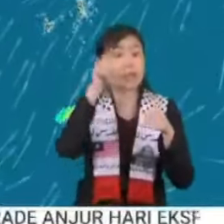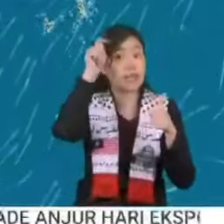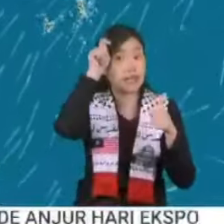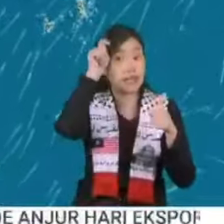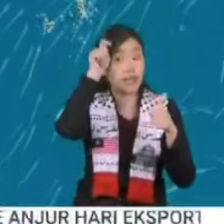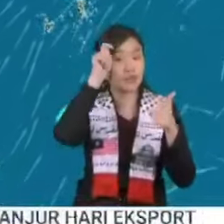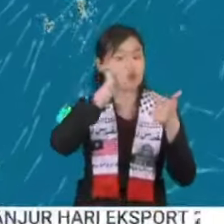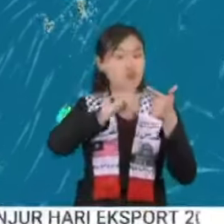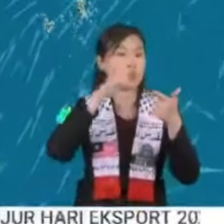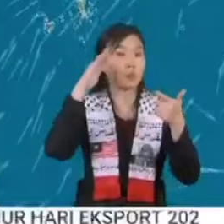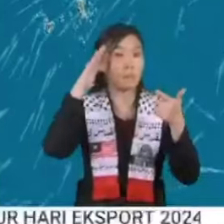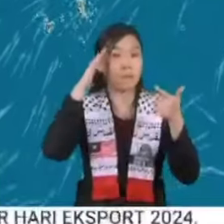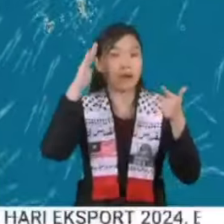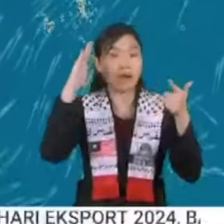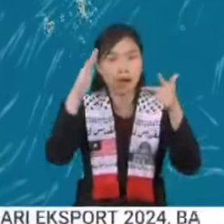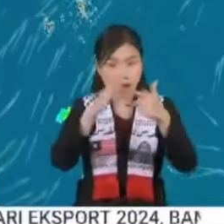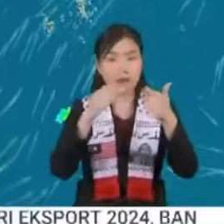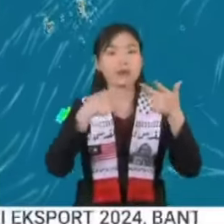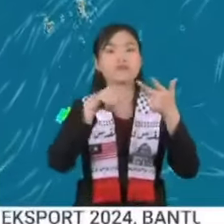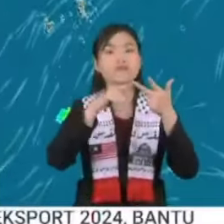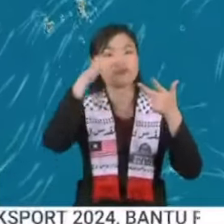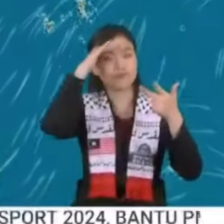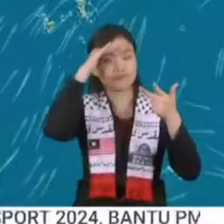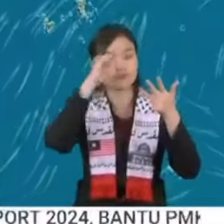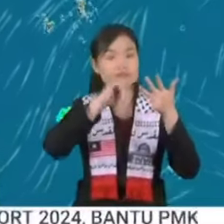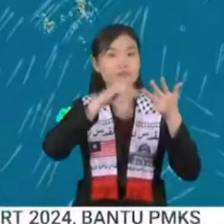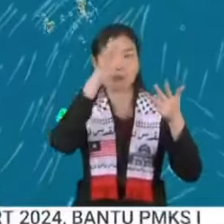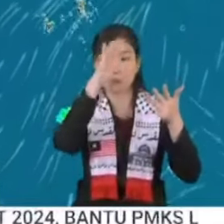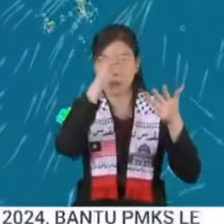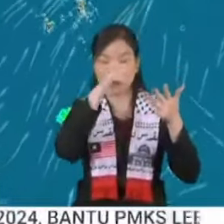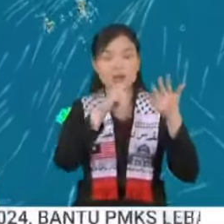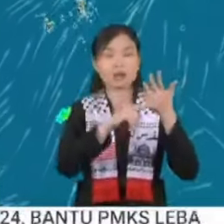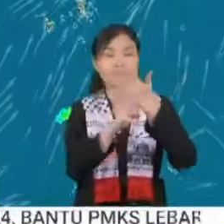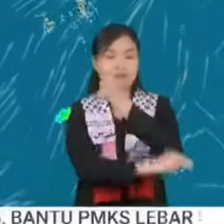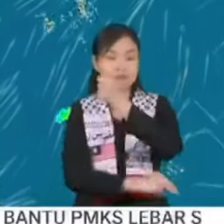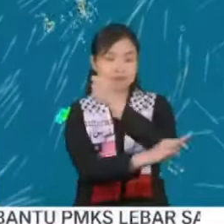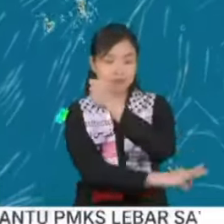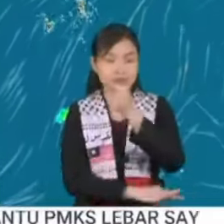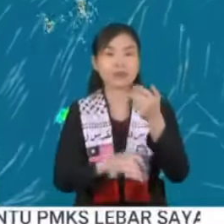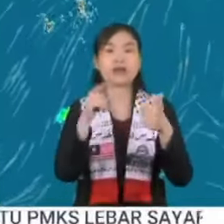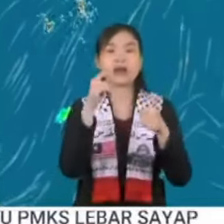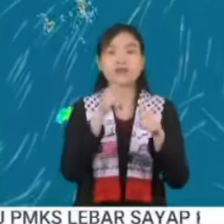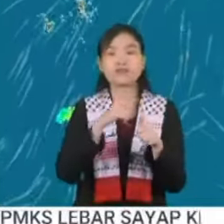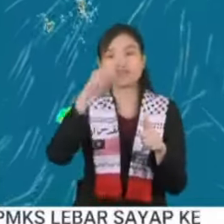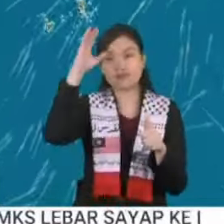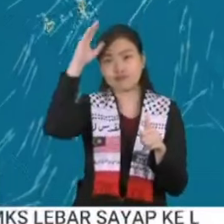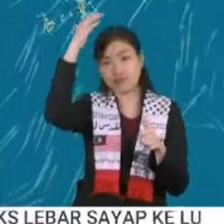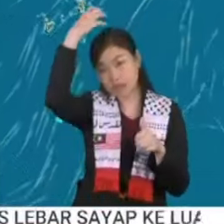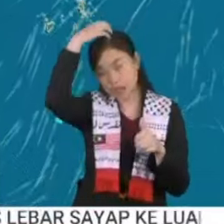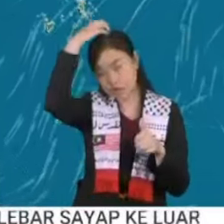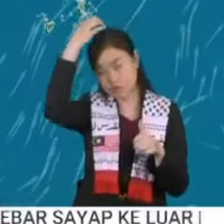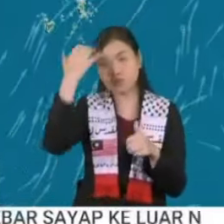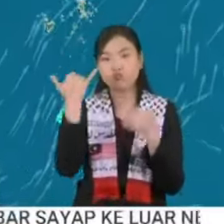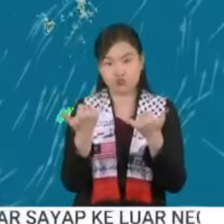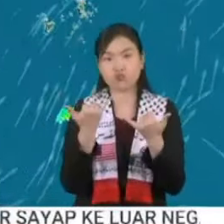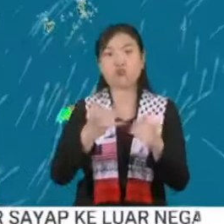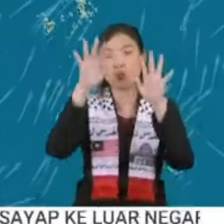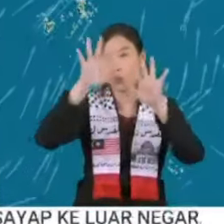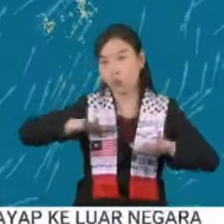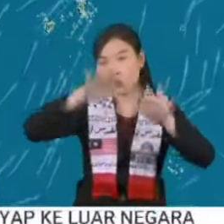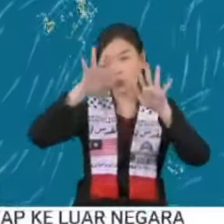Terengganu, Pahang, Johor, Melaka, Negeri Sembilan dan juga Selangor. Keadaan hujan yang sedang berlaku ketika